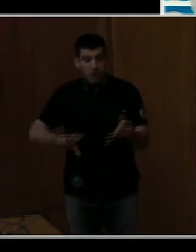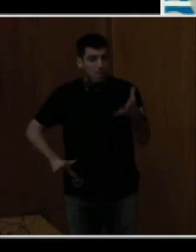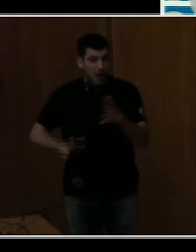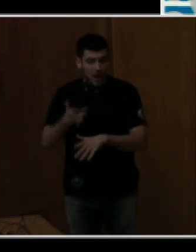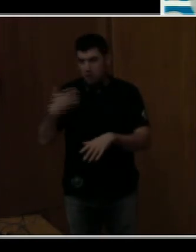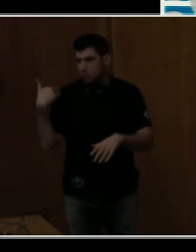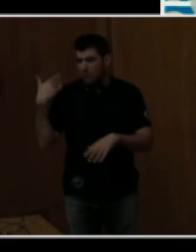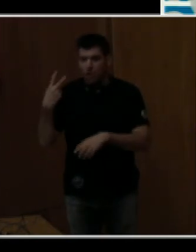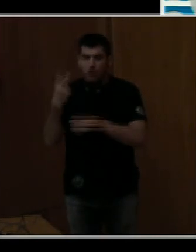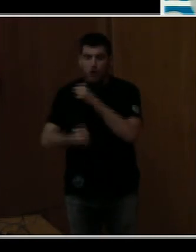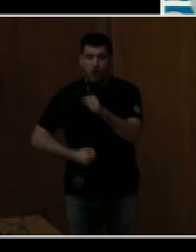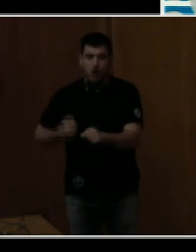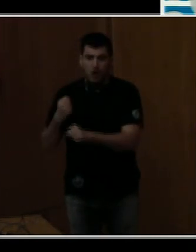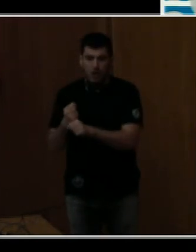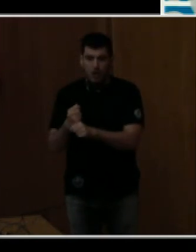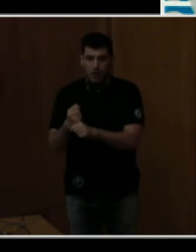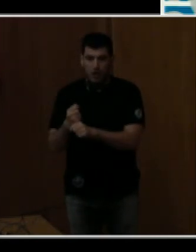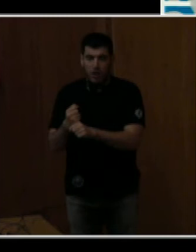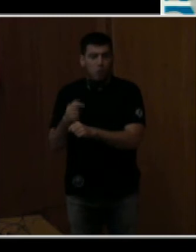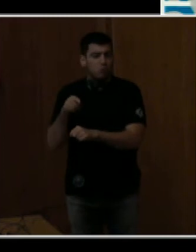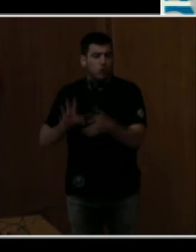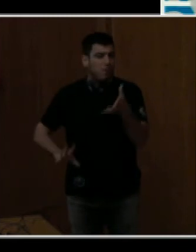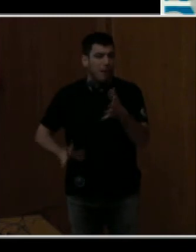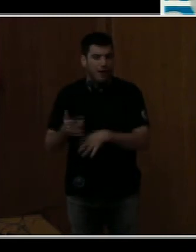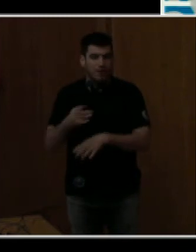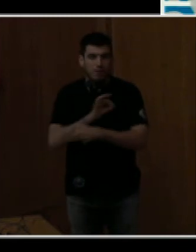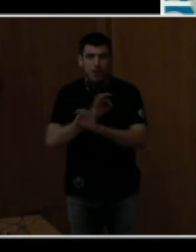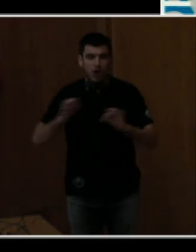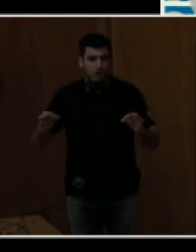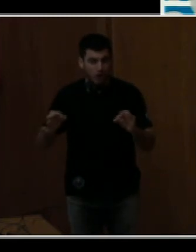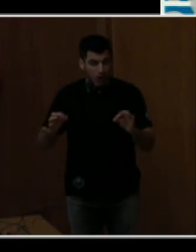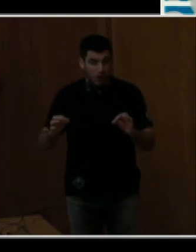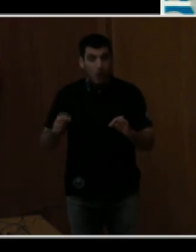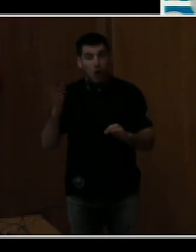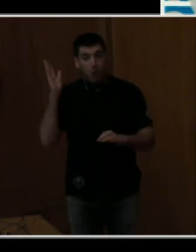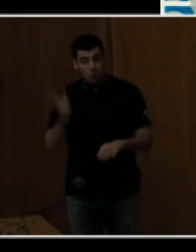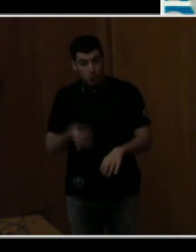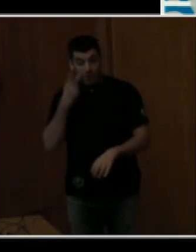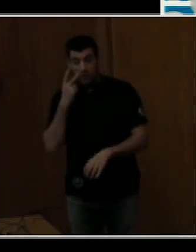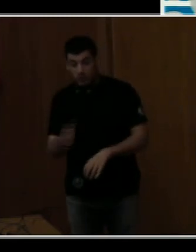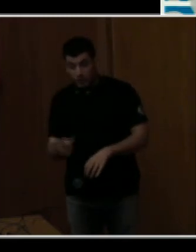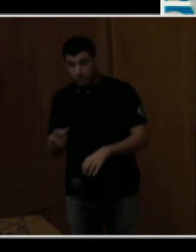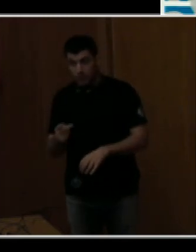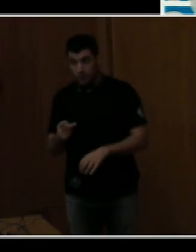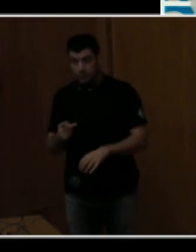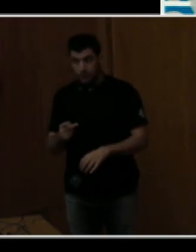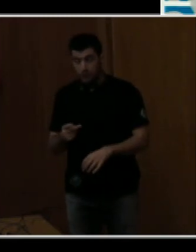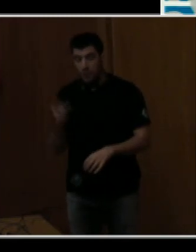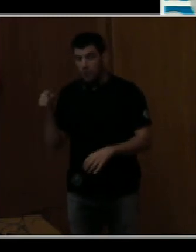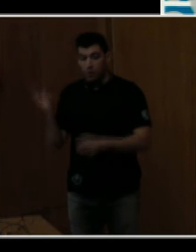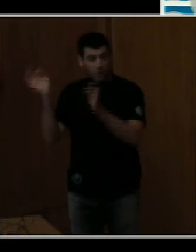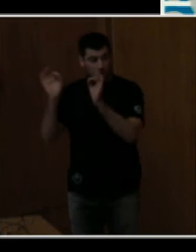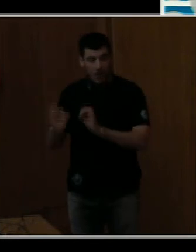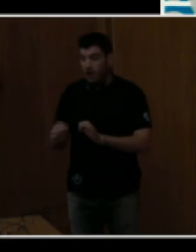τελευταία 2 χρόνια. Πώς παράγεται αυτή η πληροφορία? Αυτή η πληροφορία μπορείτε να δείτε από αυτό το διάγραμμα,